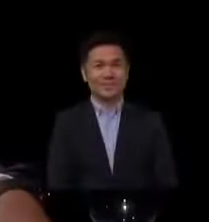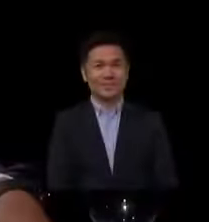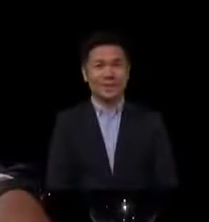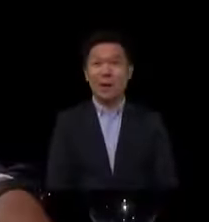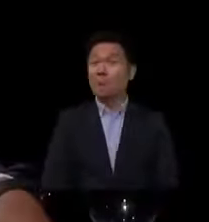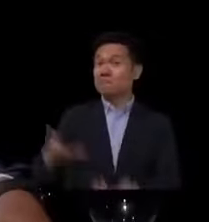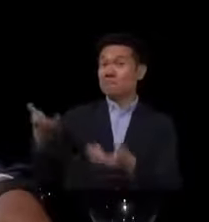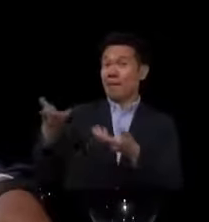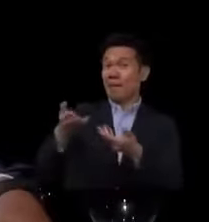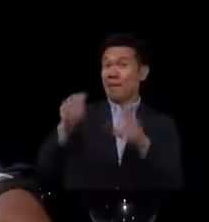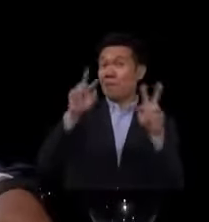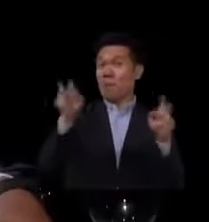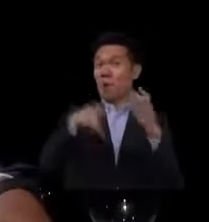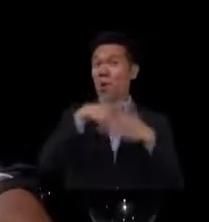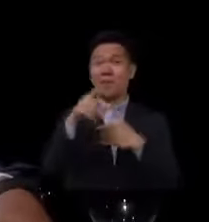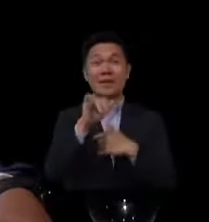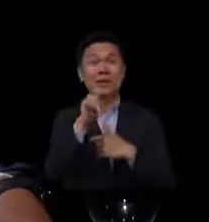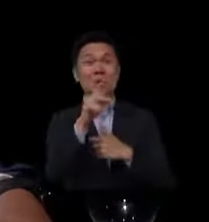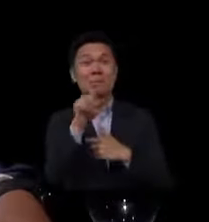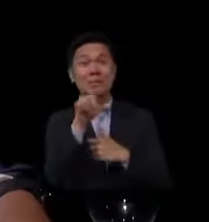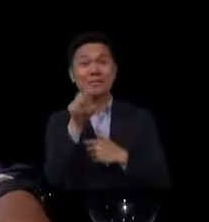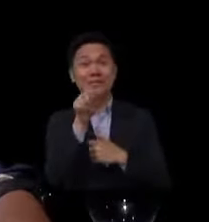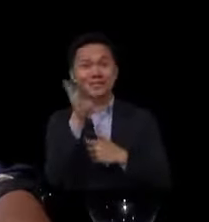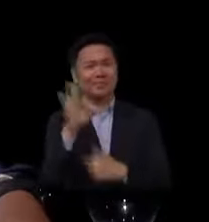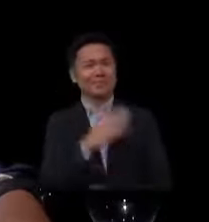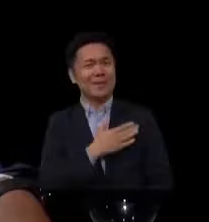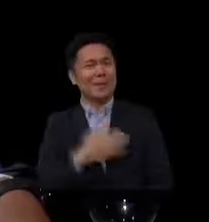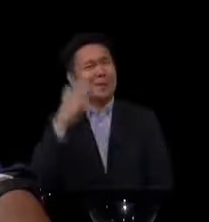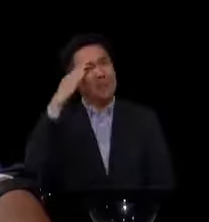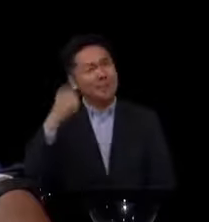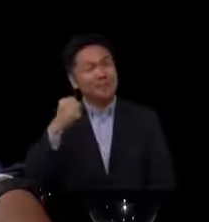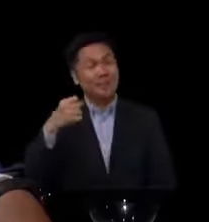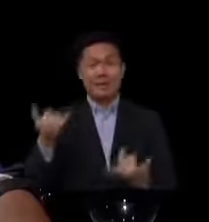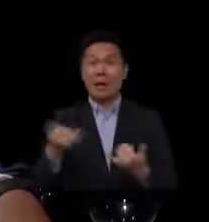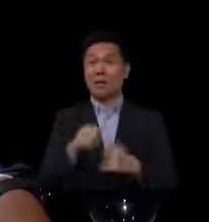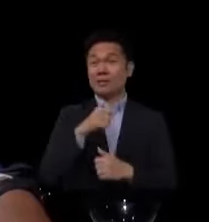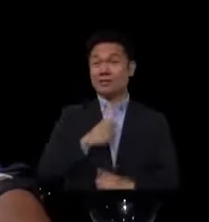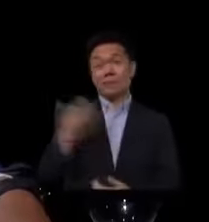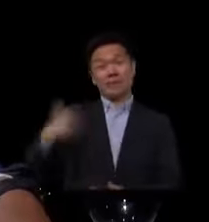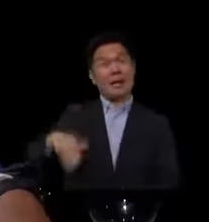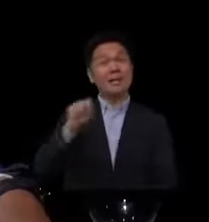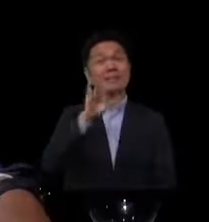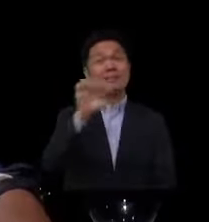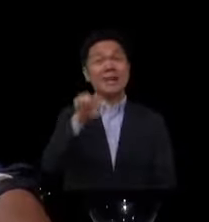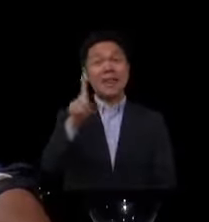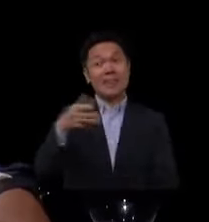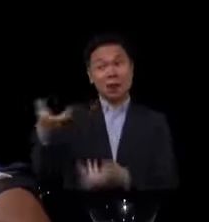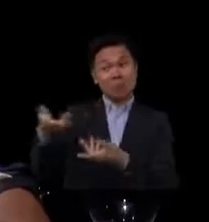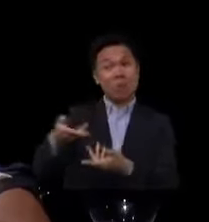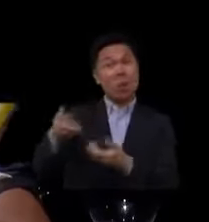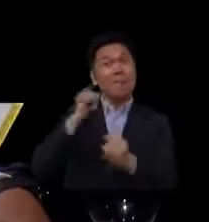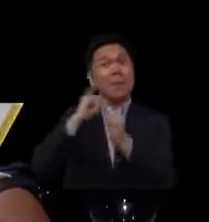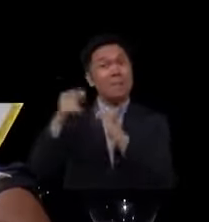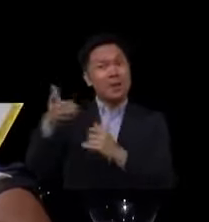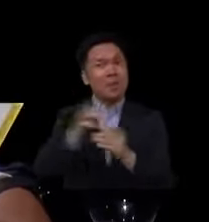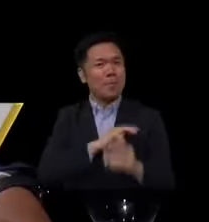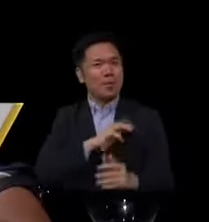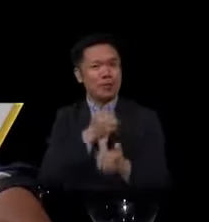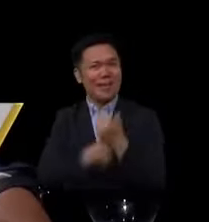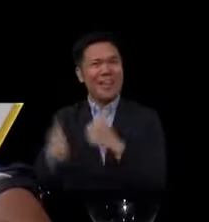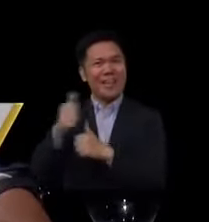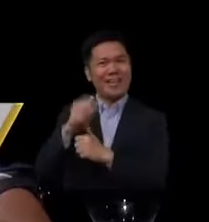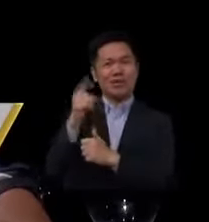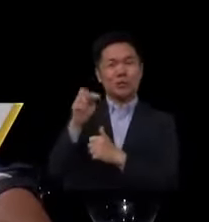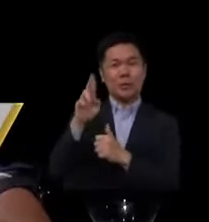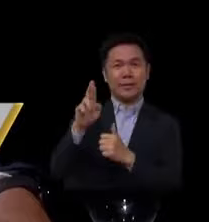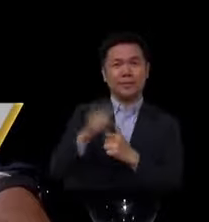kembali bersama inklusif salam alaikum ye Assalamualaikum saya menawar untuk 20 menit inklusi pada kali ini kami bersama bersama menteri kanan kerja